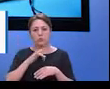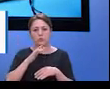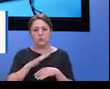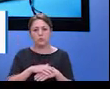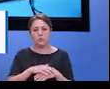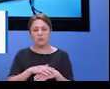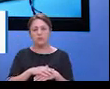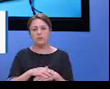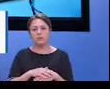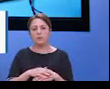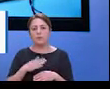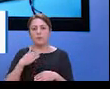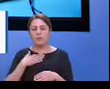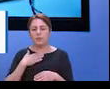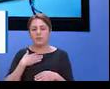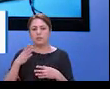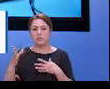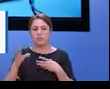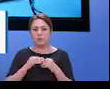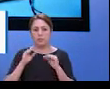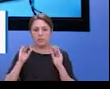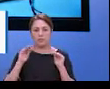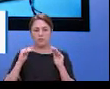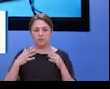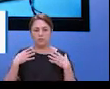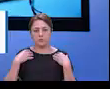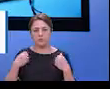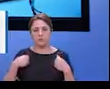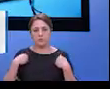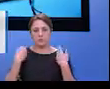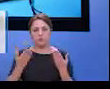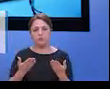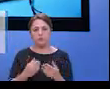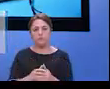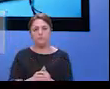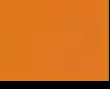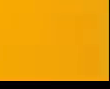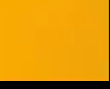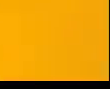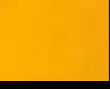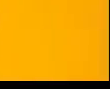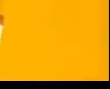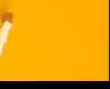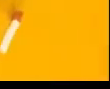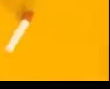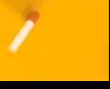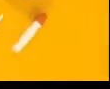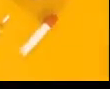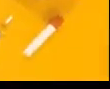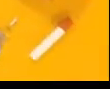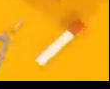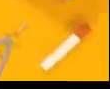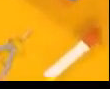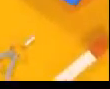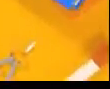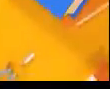yakuniga yetdi. Men sizlar bilan xayrlashaman. Sog' va salomat bo'ling.